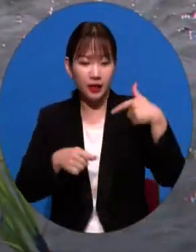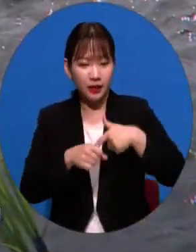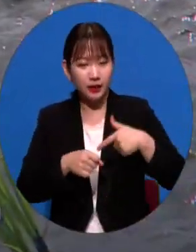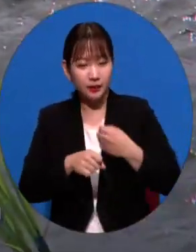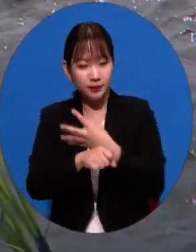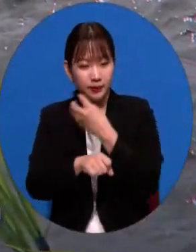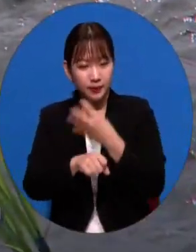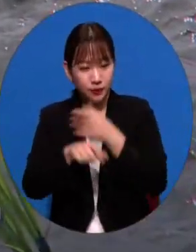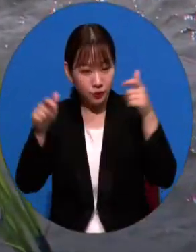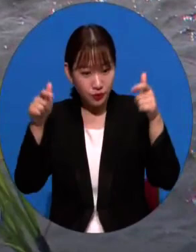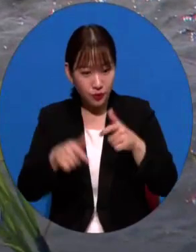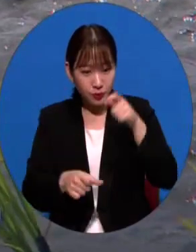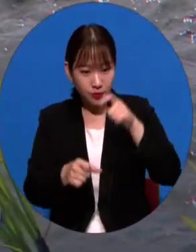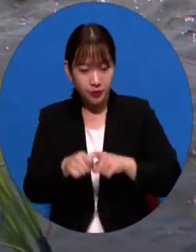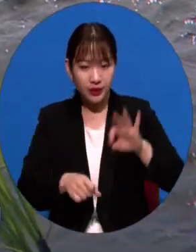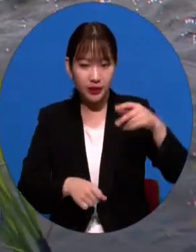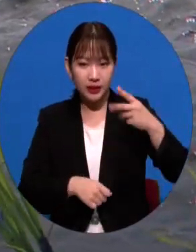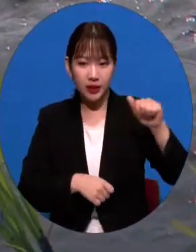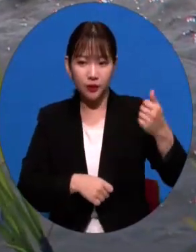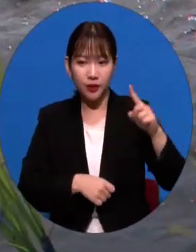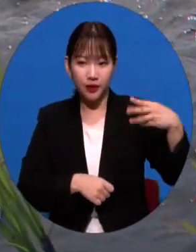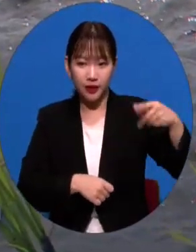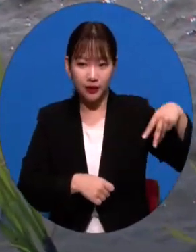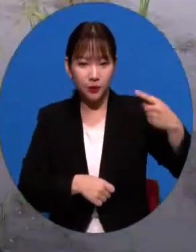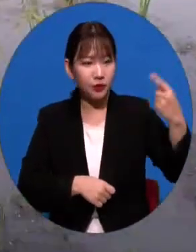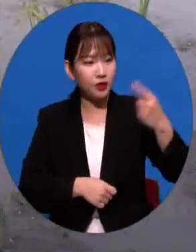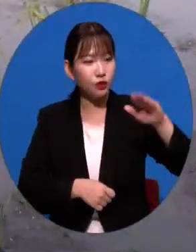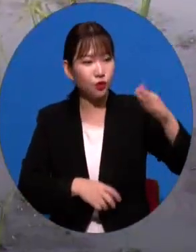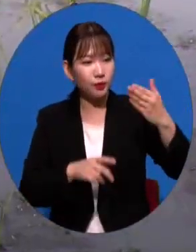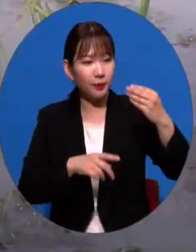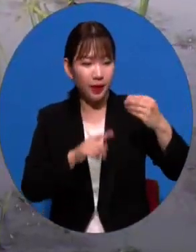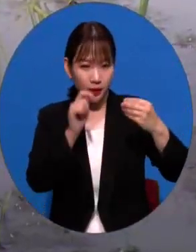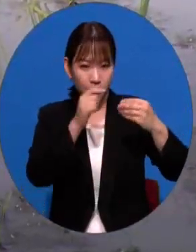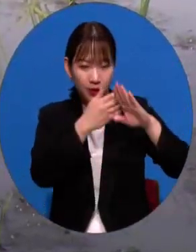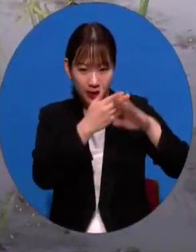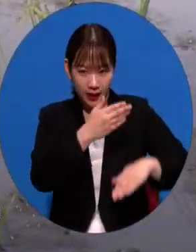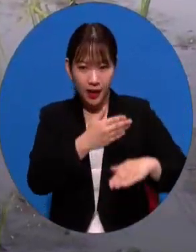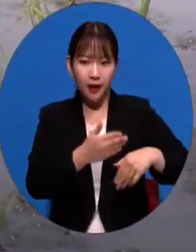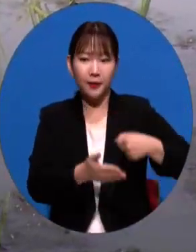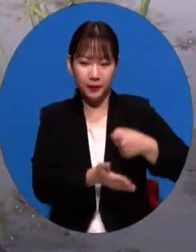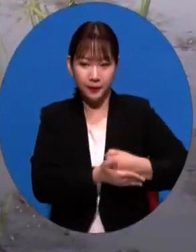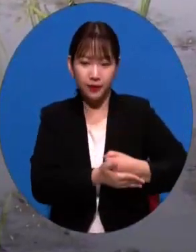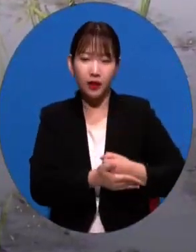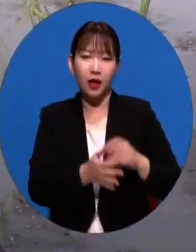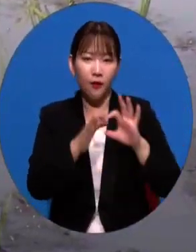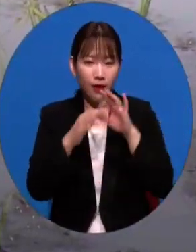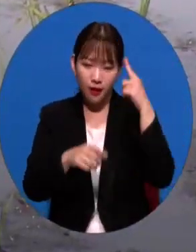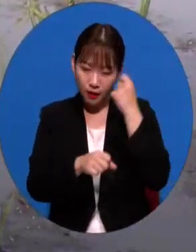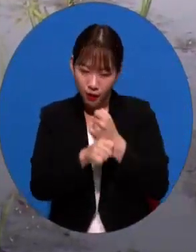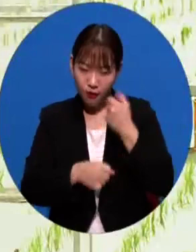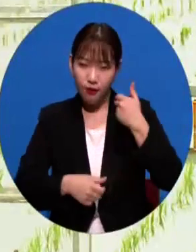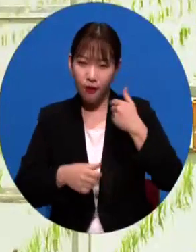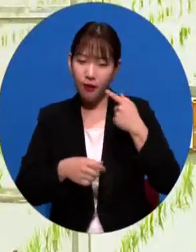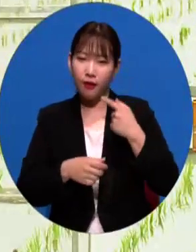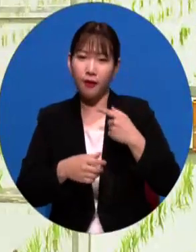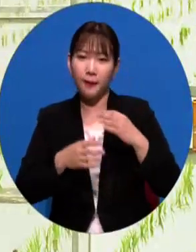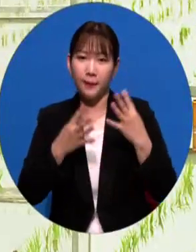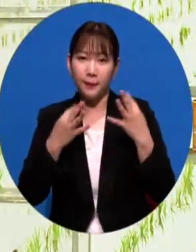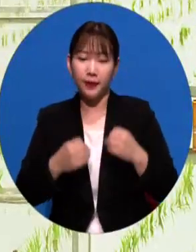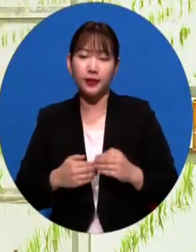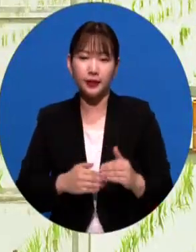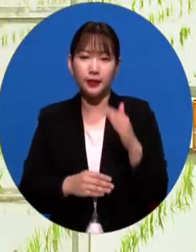목표를 이산화탄소 1,900만 톤 이하로 제시하면서 농도 전남에서 관련 연구가 활발합니다.